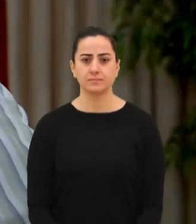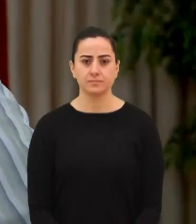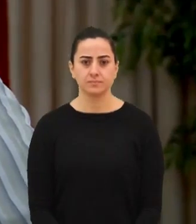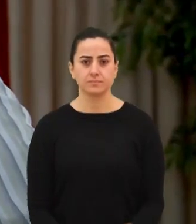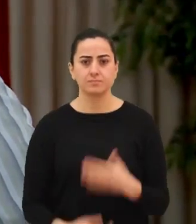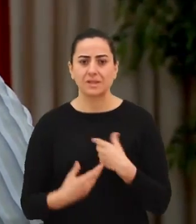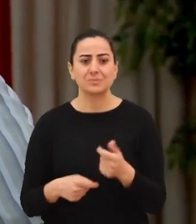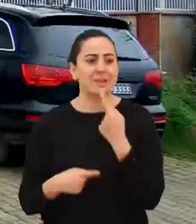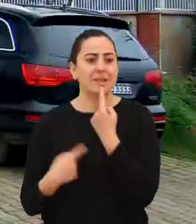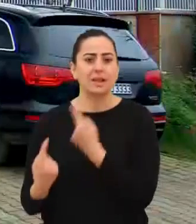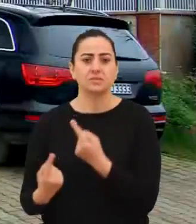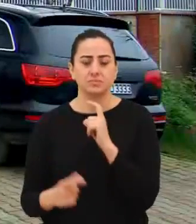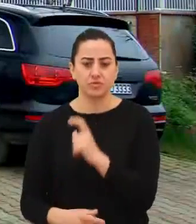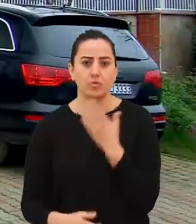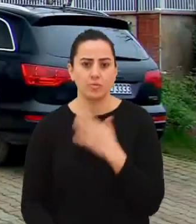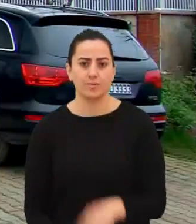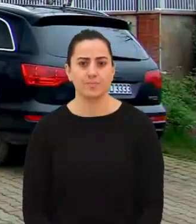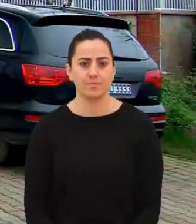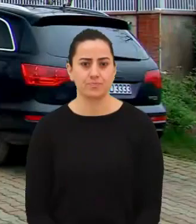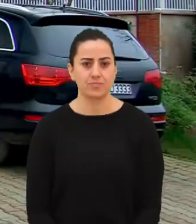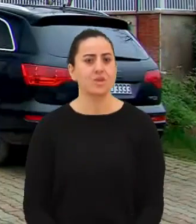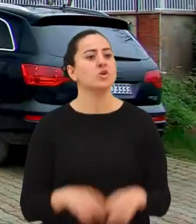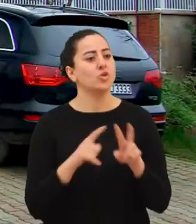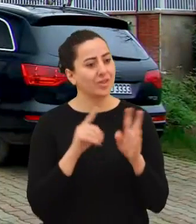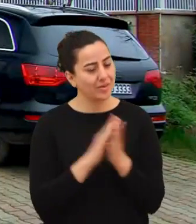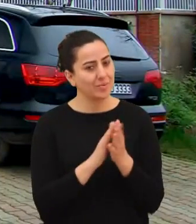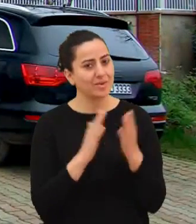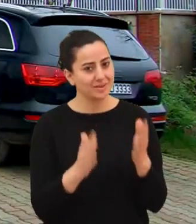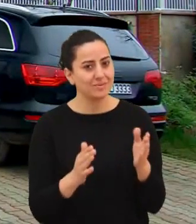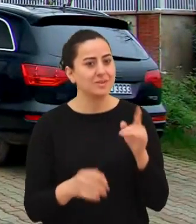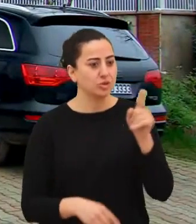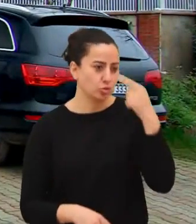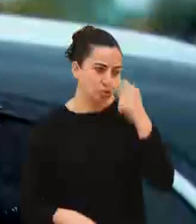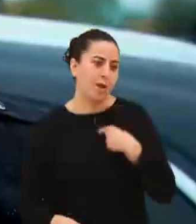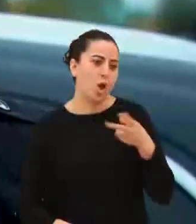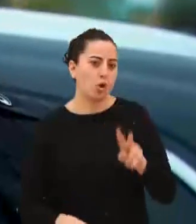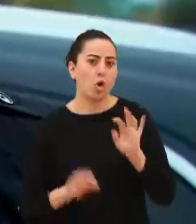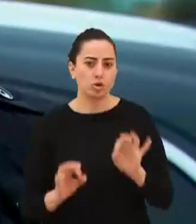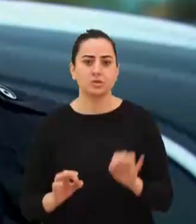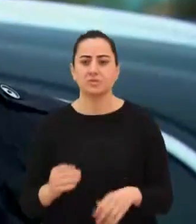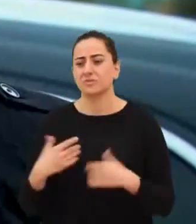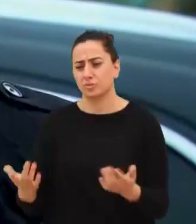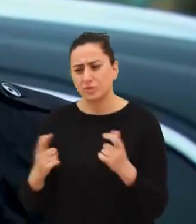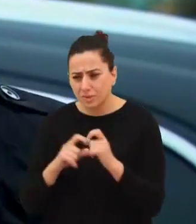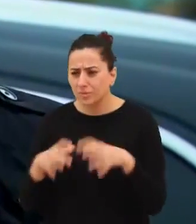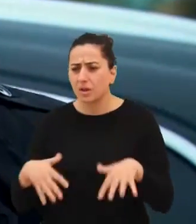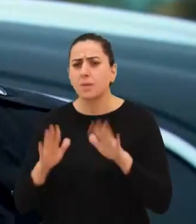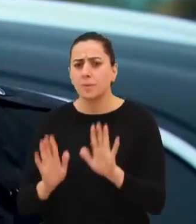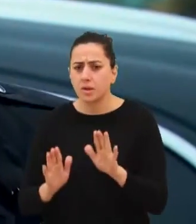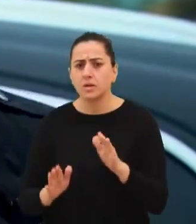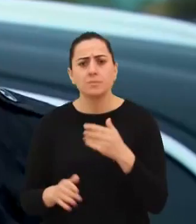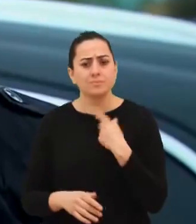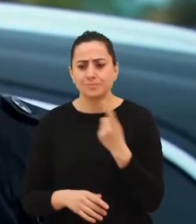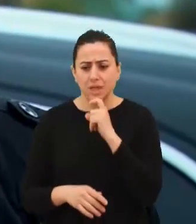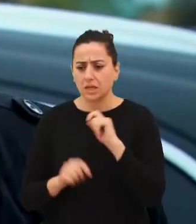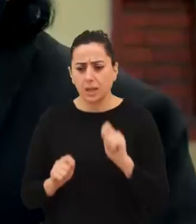Ben ne diyeceğim ya? Bravo sana Nurhan. Tebrik ediyorum. Birazdan senin yüzünden öleceğim. Ya Allah Allah Sarp, sakin ol. Biz yanlış bir